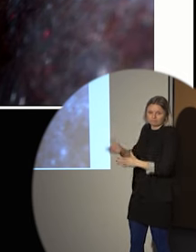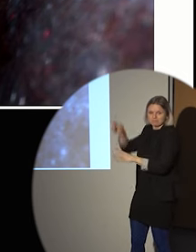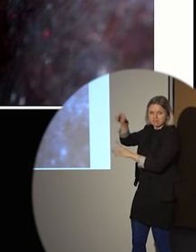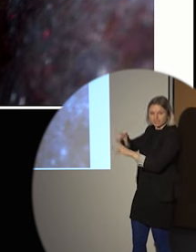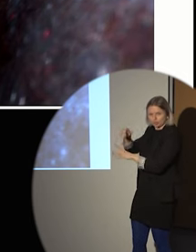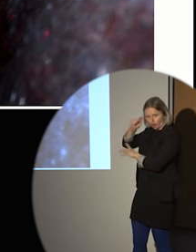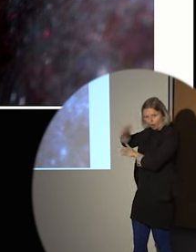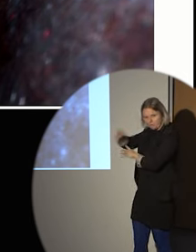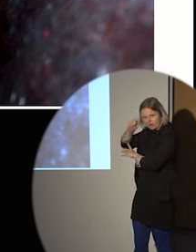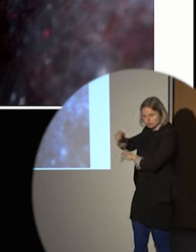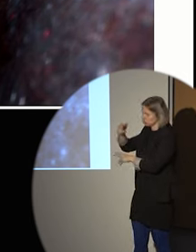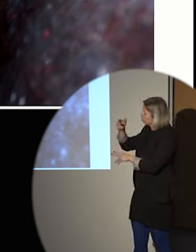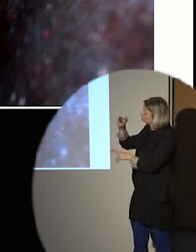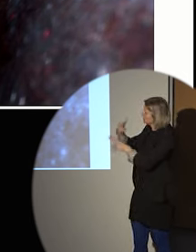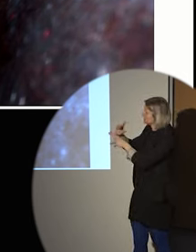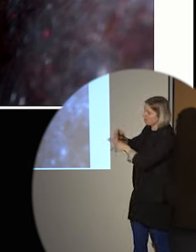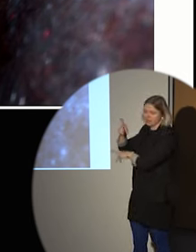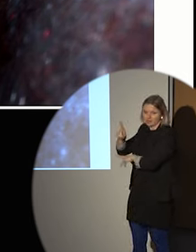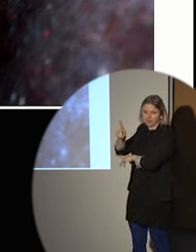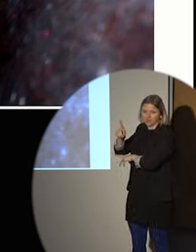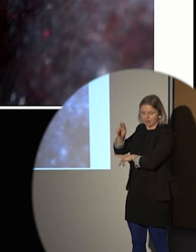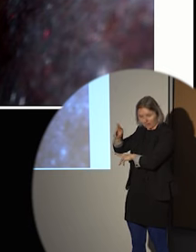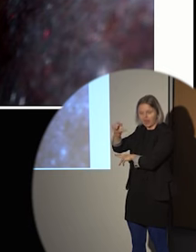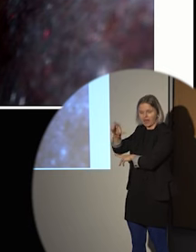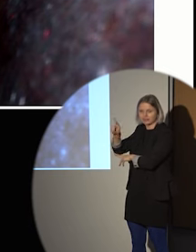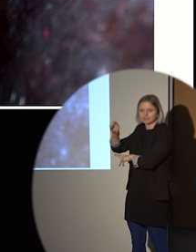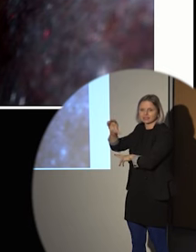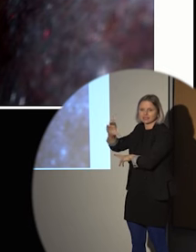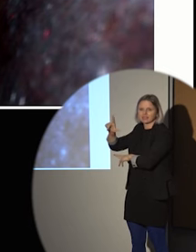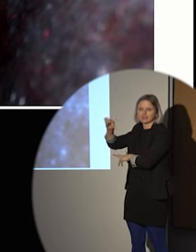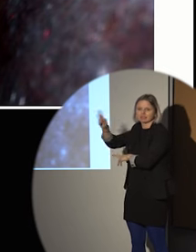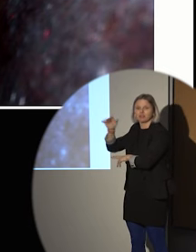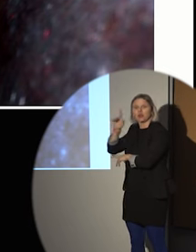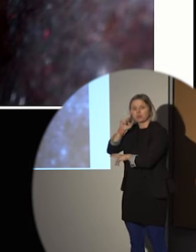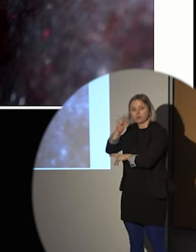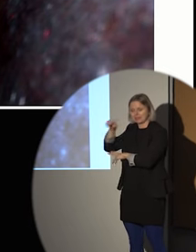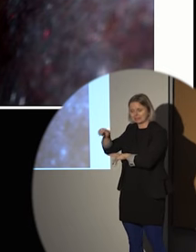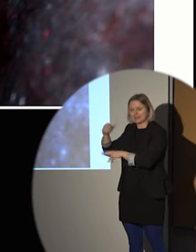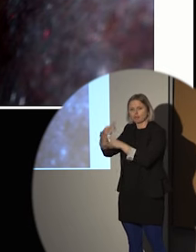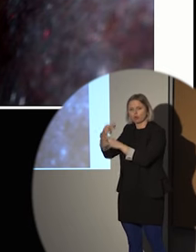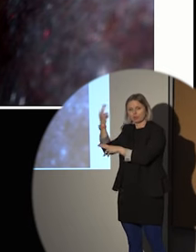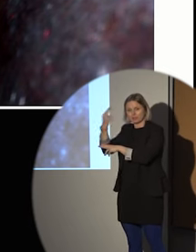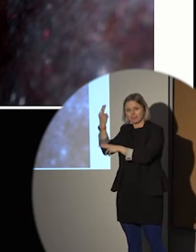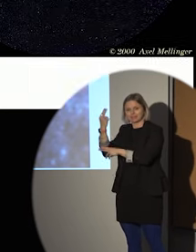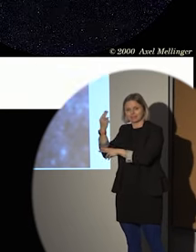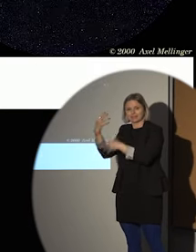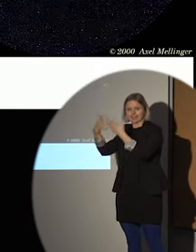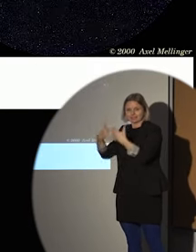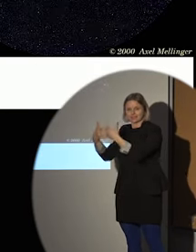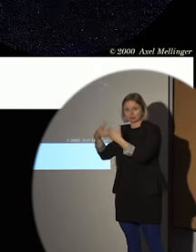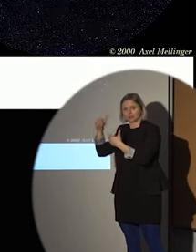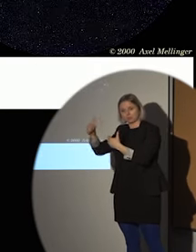l'université Radcliffe, qui était la première université aux États-Unis à accepter les femmes comme professeurs.